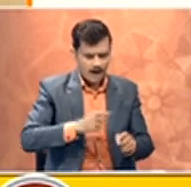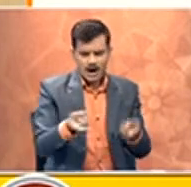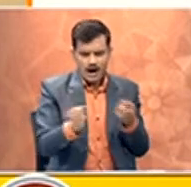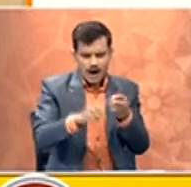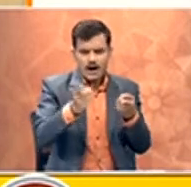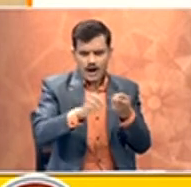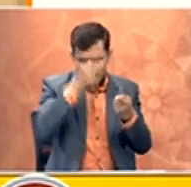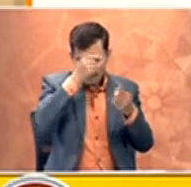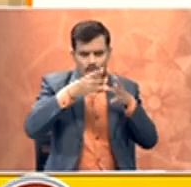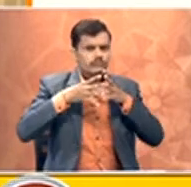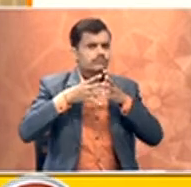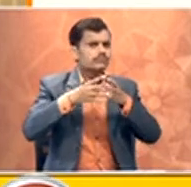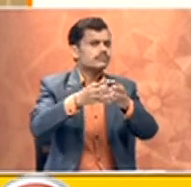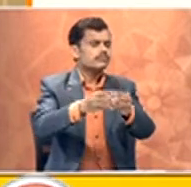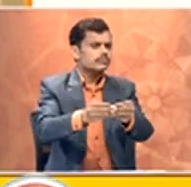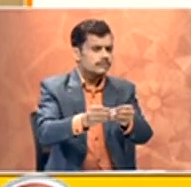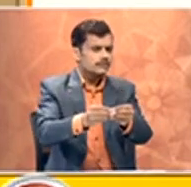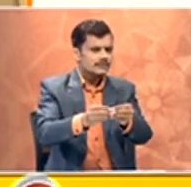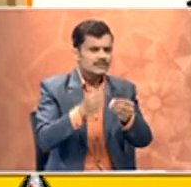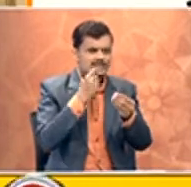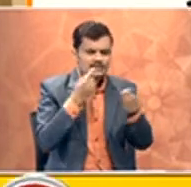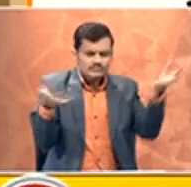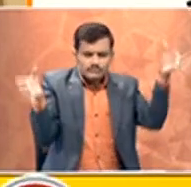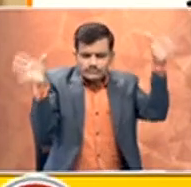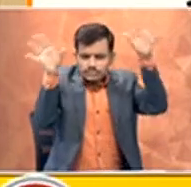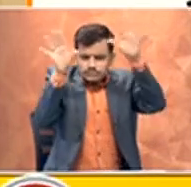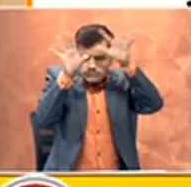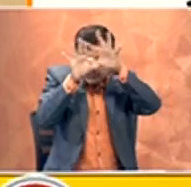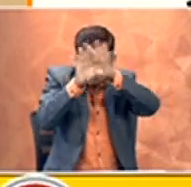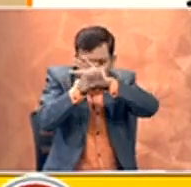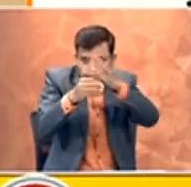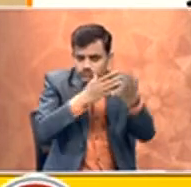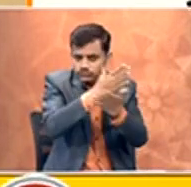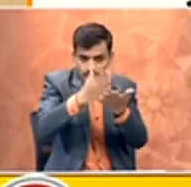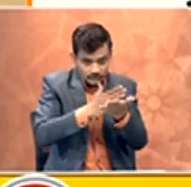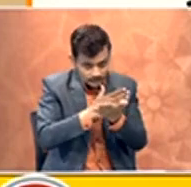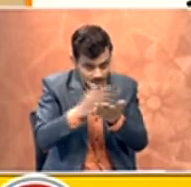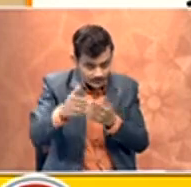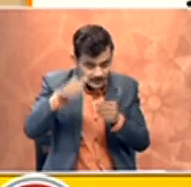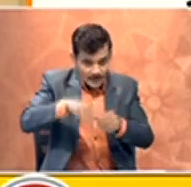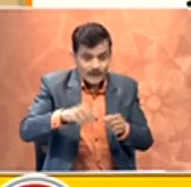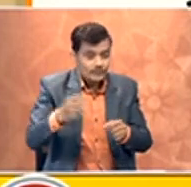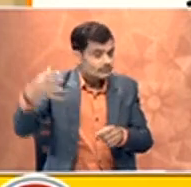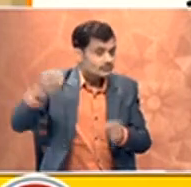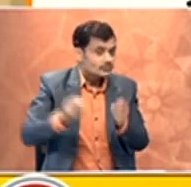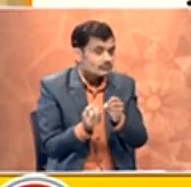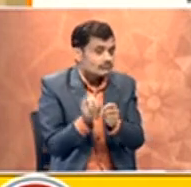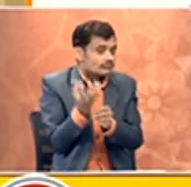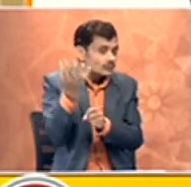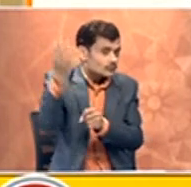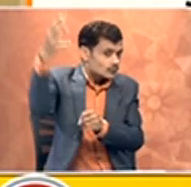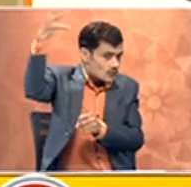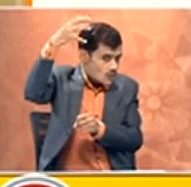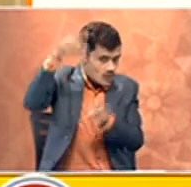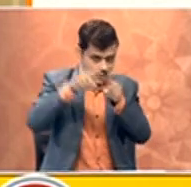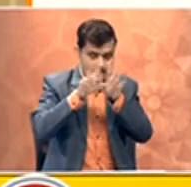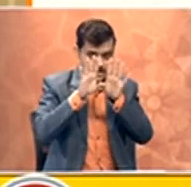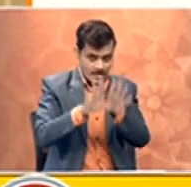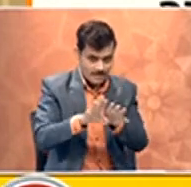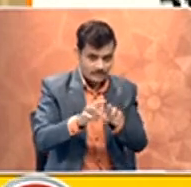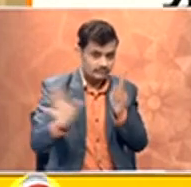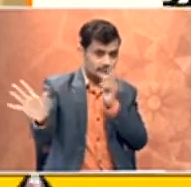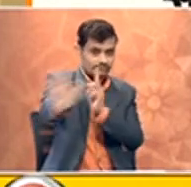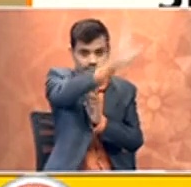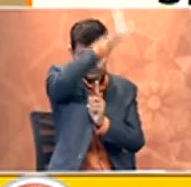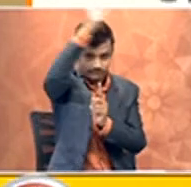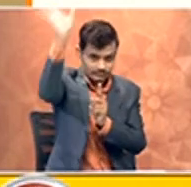कर, घोर अंधेरे को मिटाने, अभी तो सूरज उगा है। आसमान